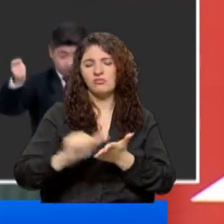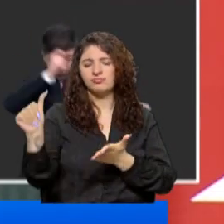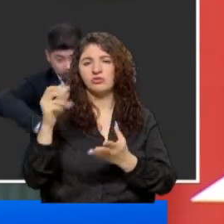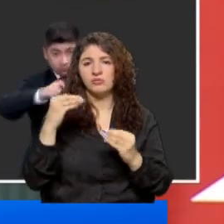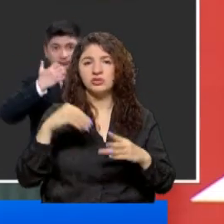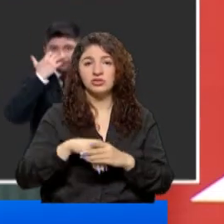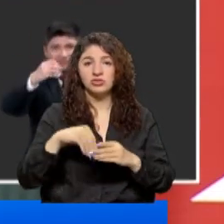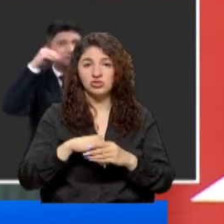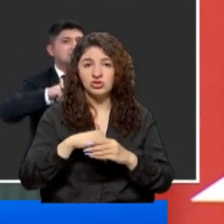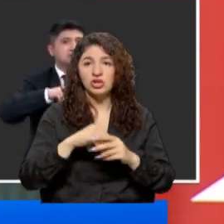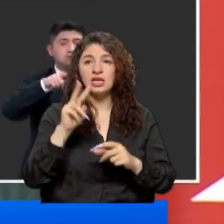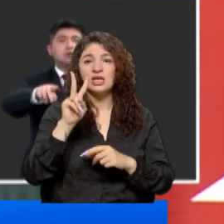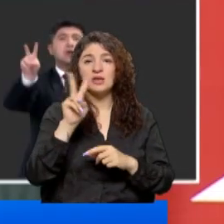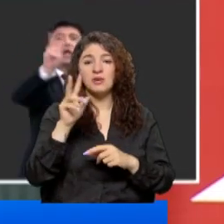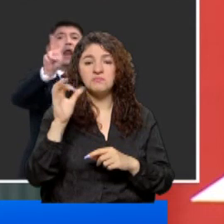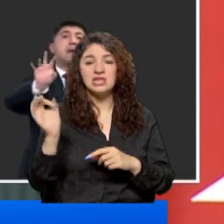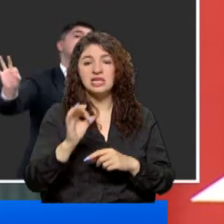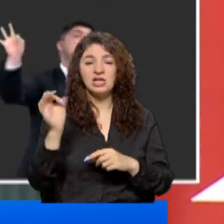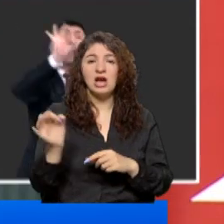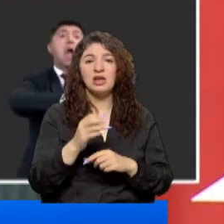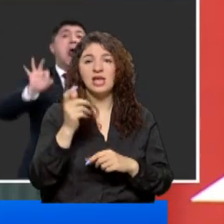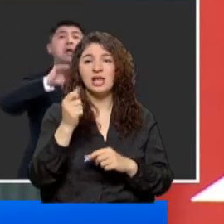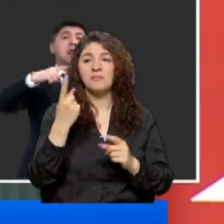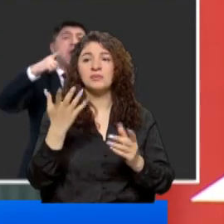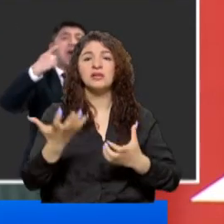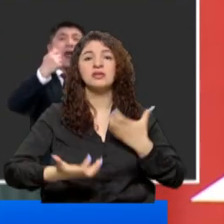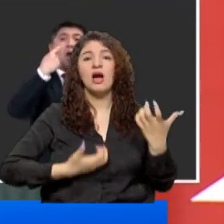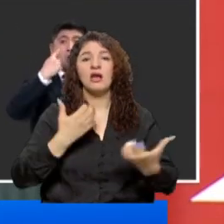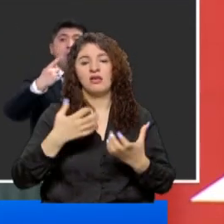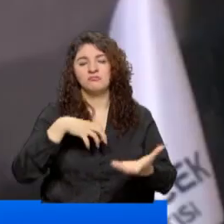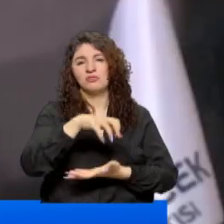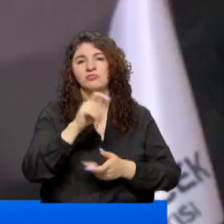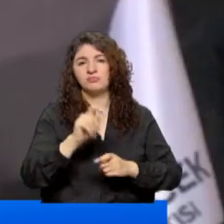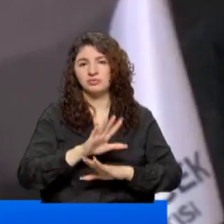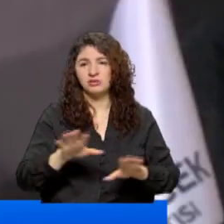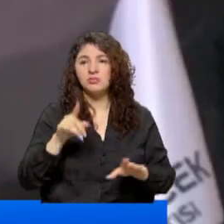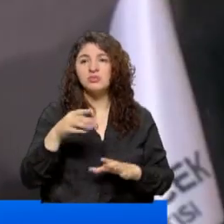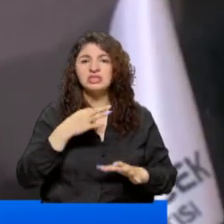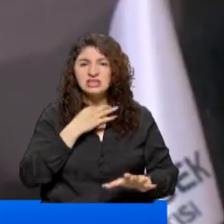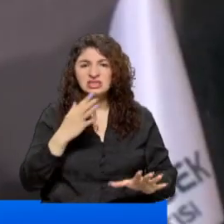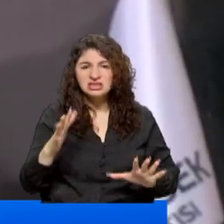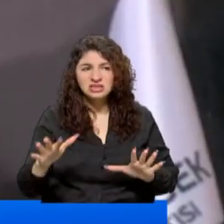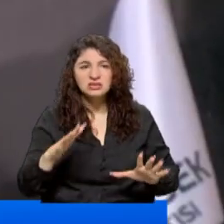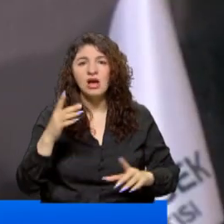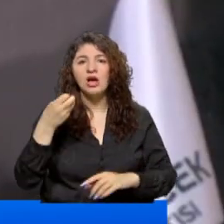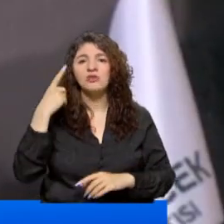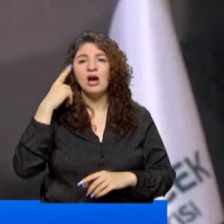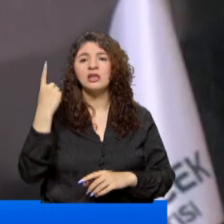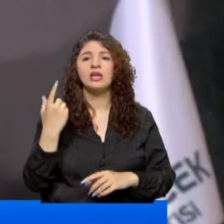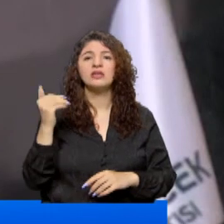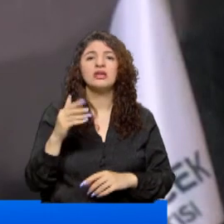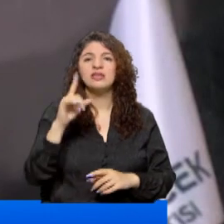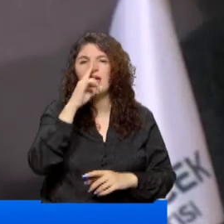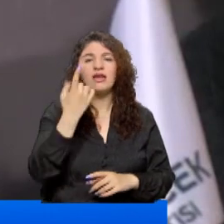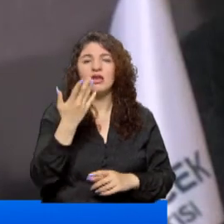tamamlanabilmesi için 20 milyar liralık bir kaynak ayırdı tırtıklı Erdoğan aklına gelen